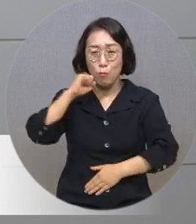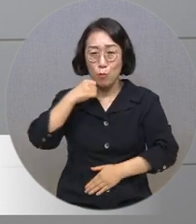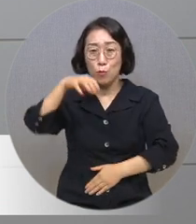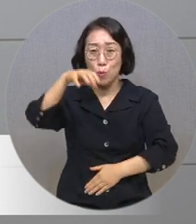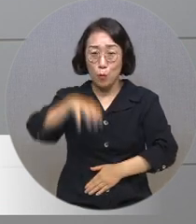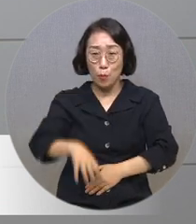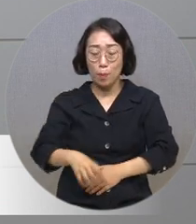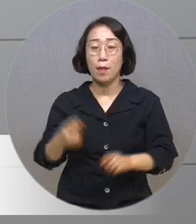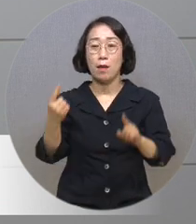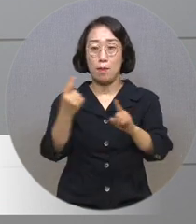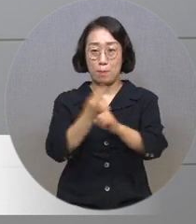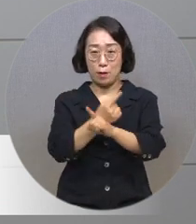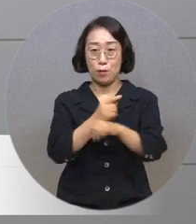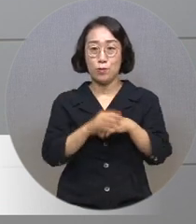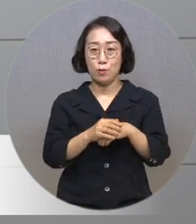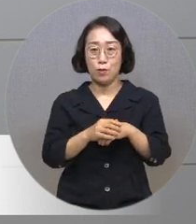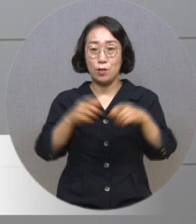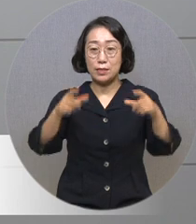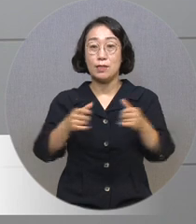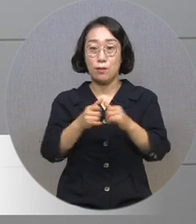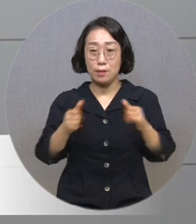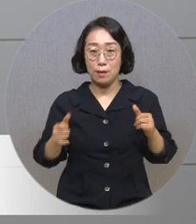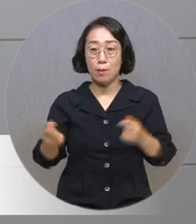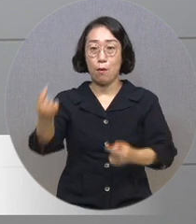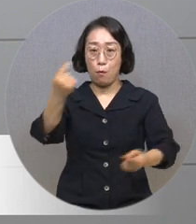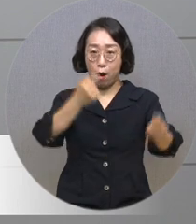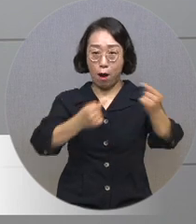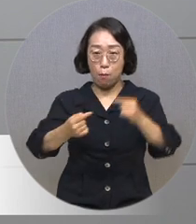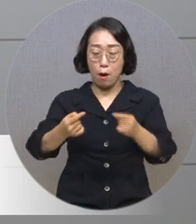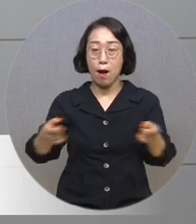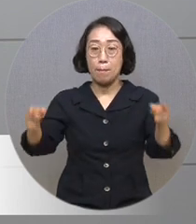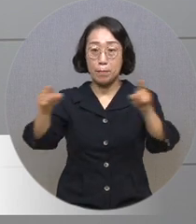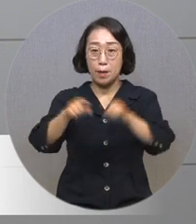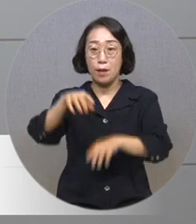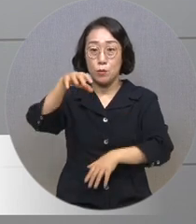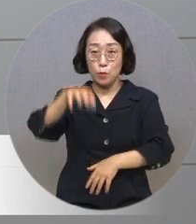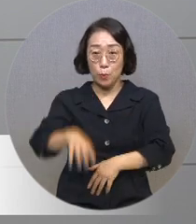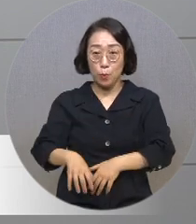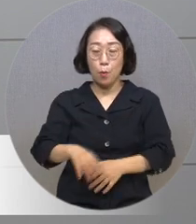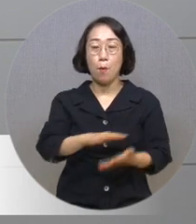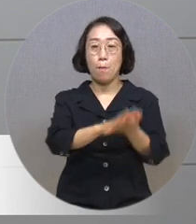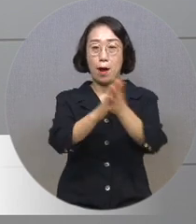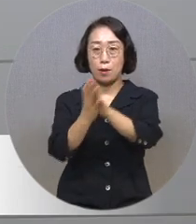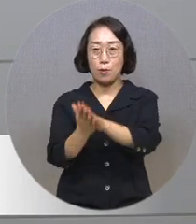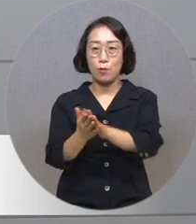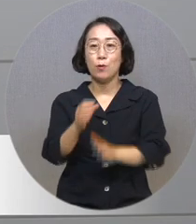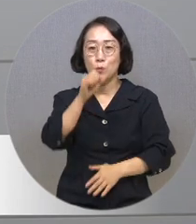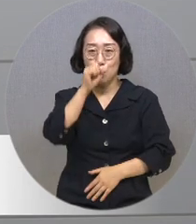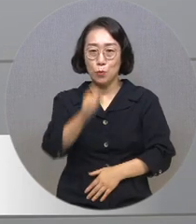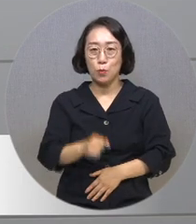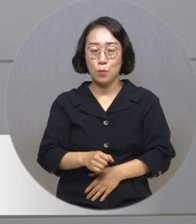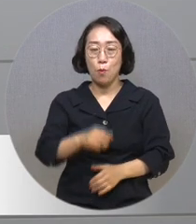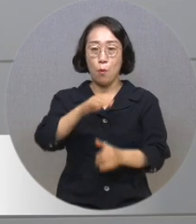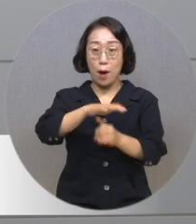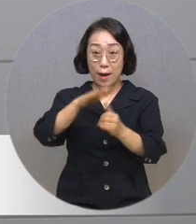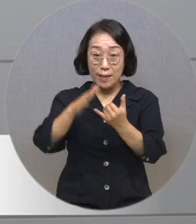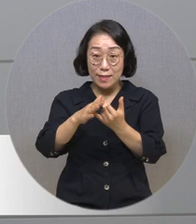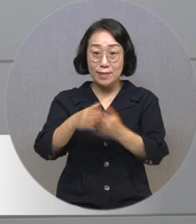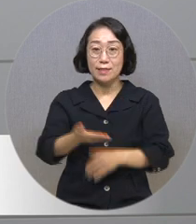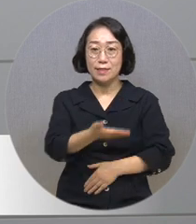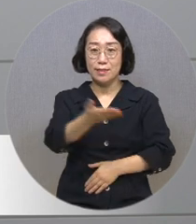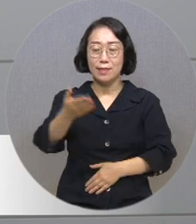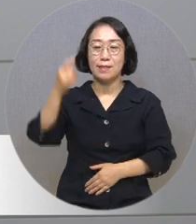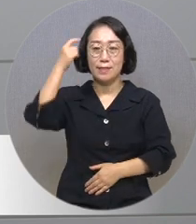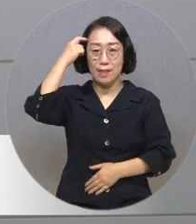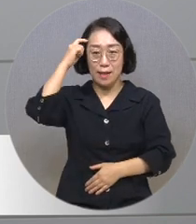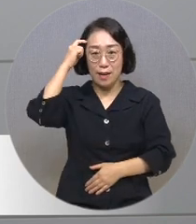로비가 이제는 우리 시민들이 함께 할 수 있는 공간으로 다시 한번 태어난 것에 대해 너무 좋고요. 우리 아이들이